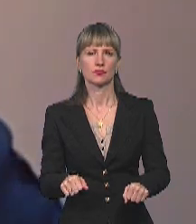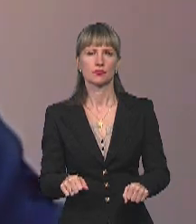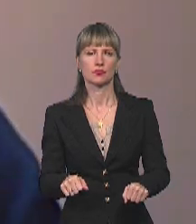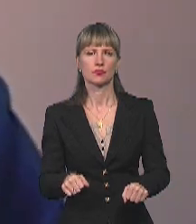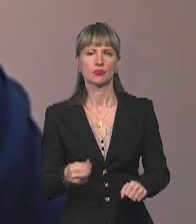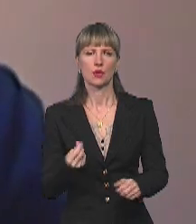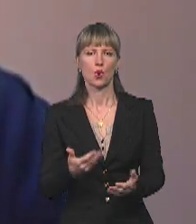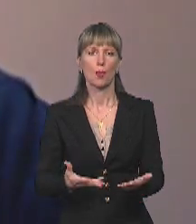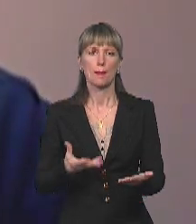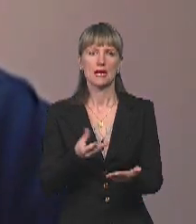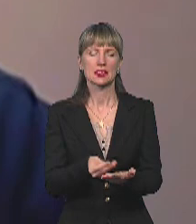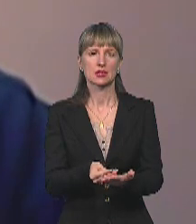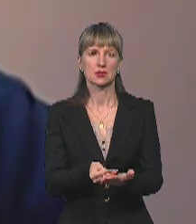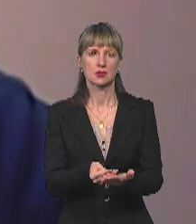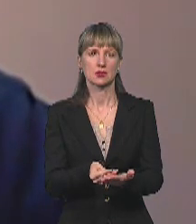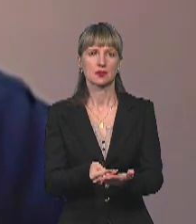компенсація,